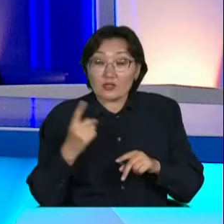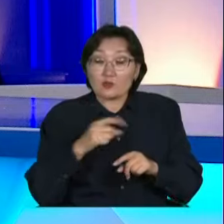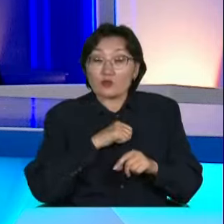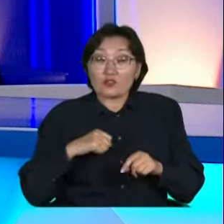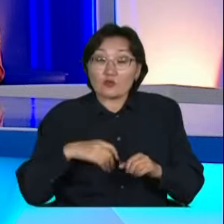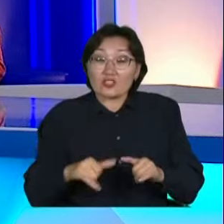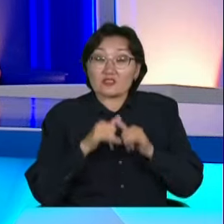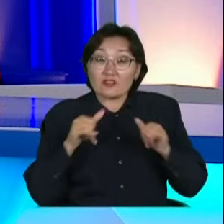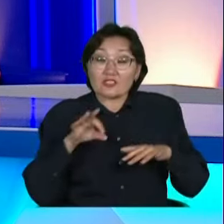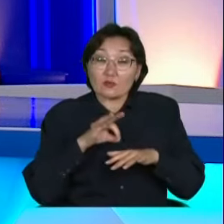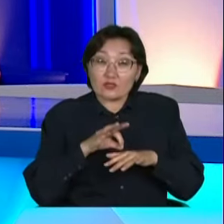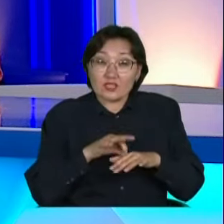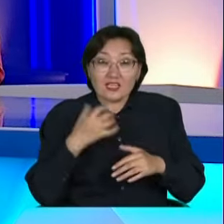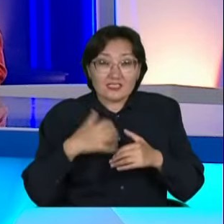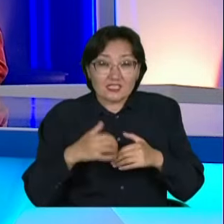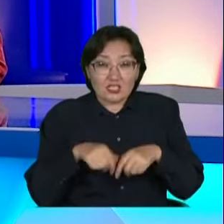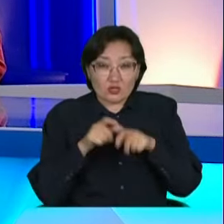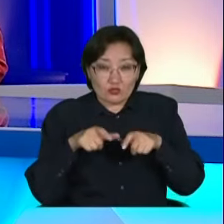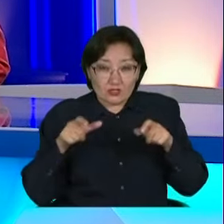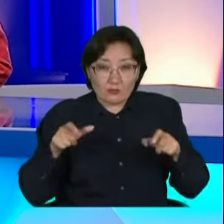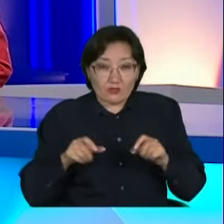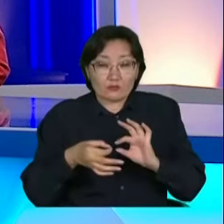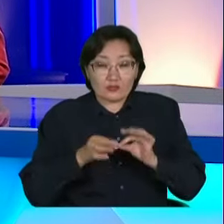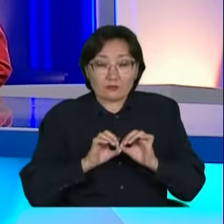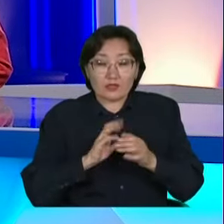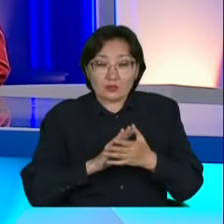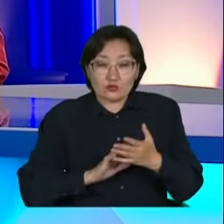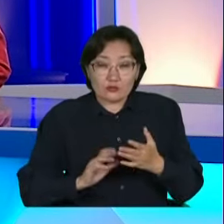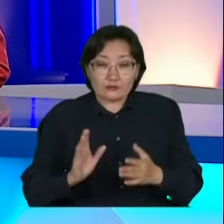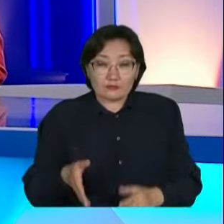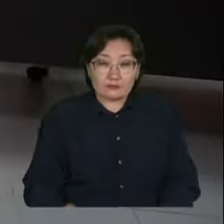самых распространенных заболеваний среди горожан. Амина Усенова продолжит тему.